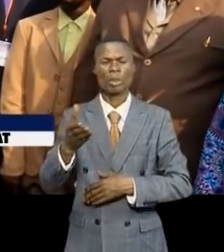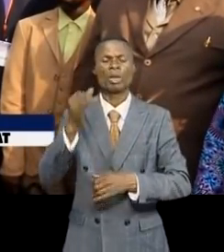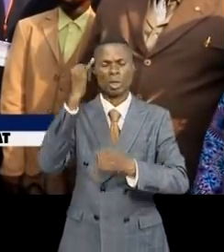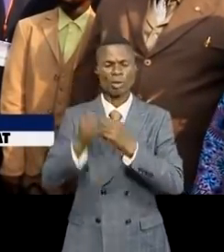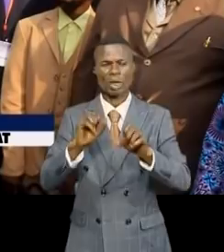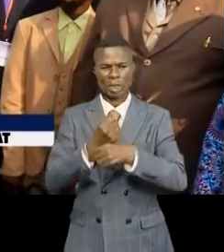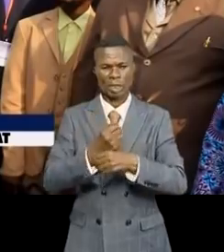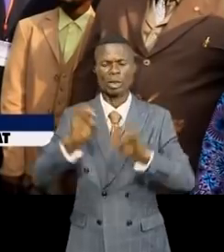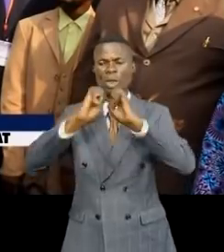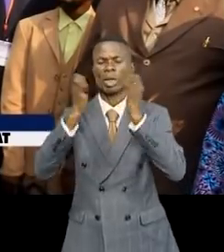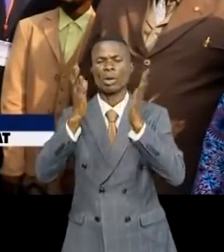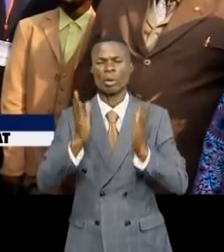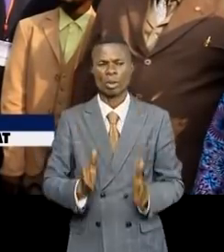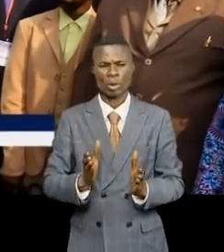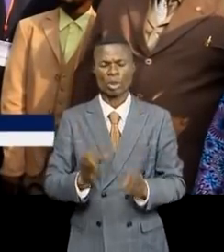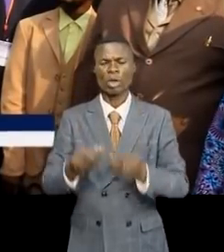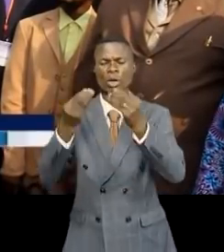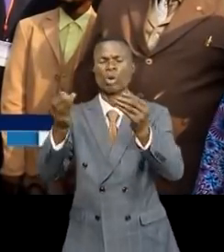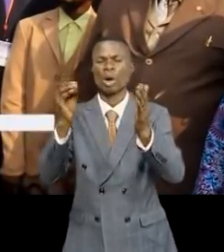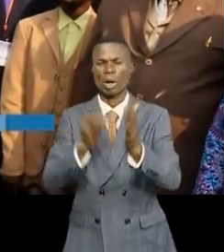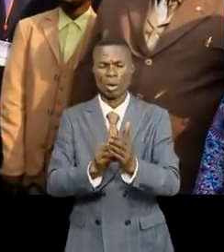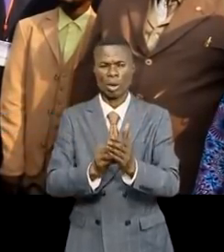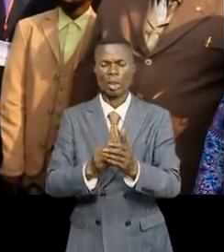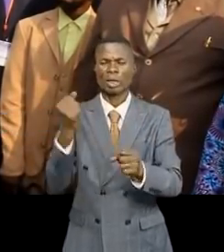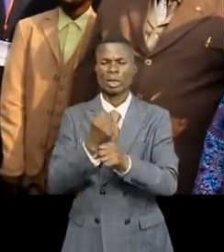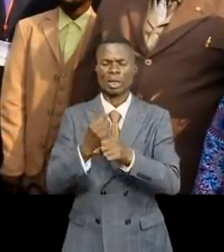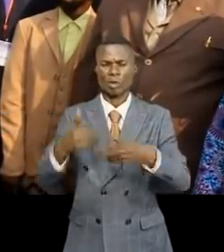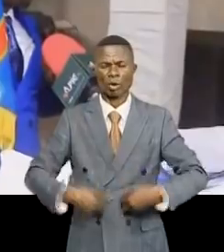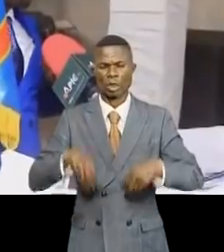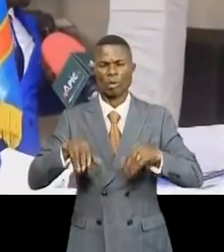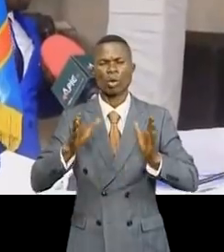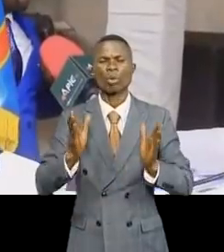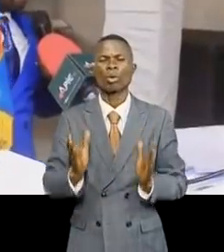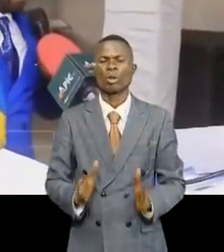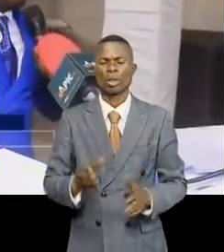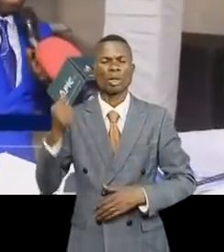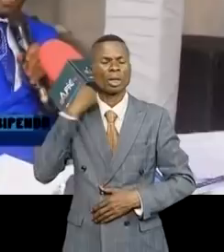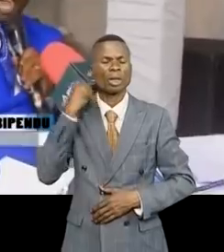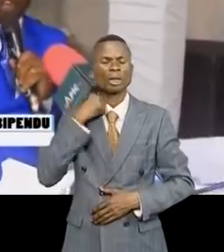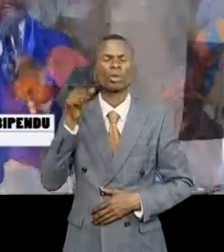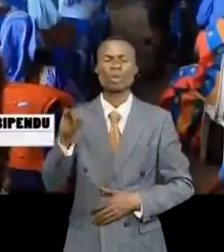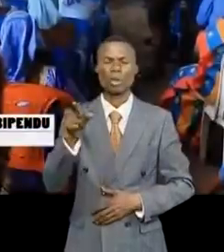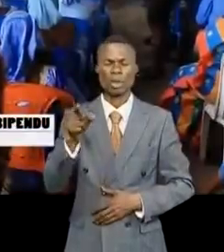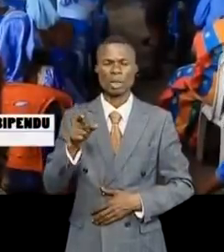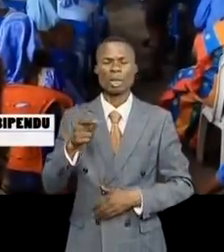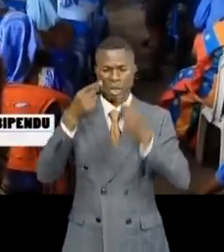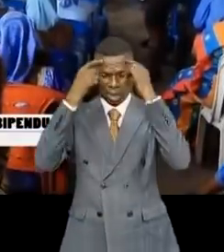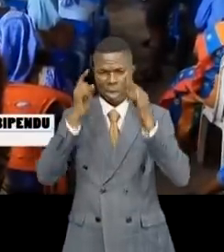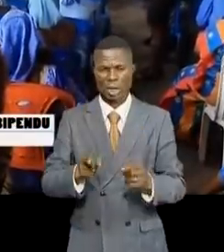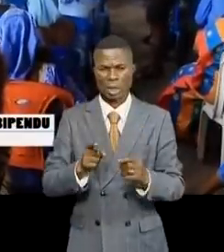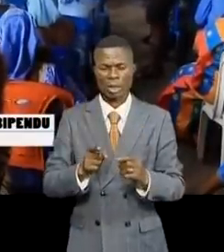créer des entreprises pour redonner encore de l'emploi aux jeunes Congolais. Le docteur Didine a conclu par